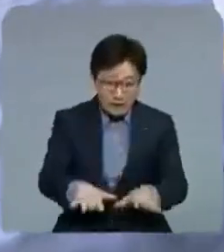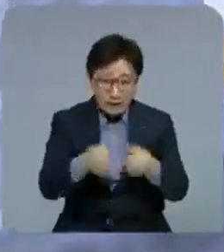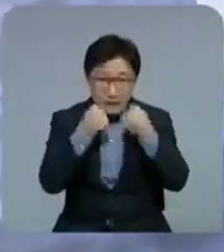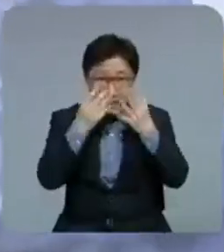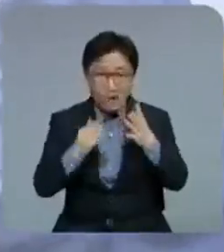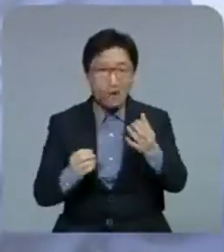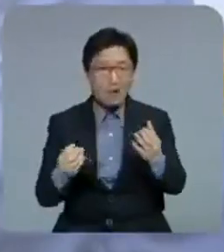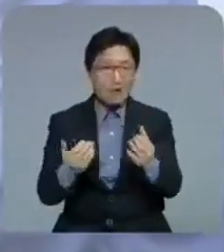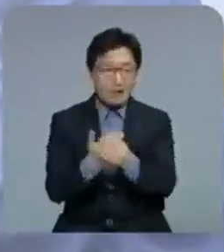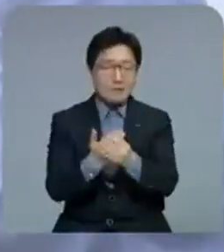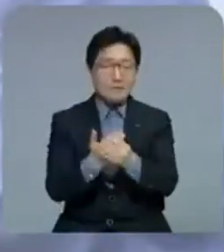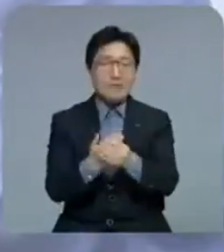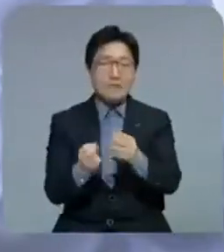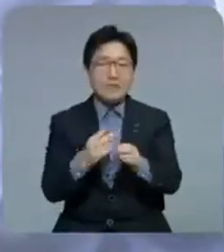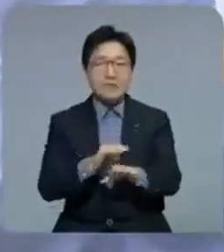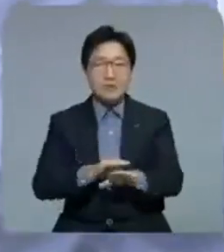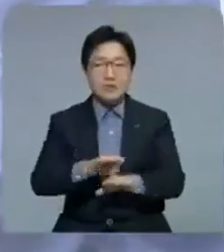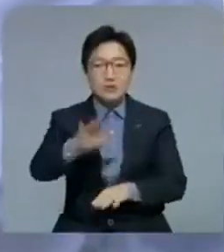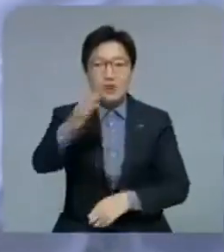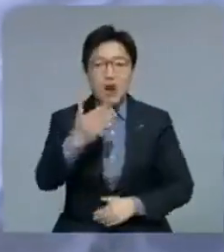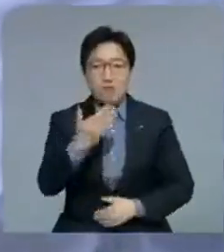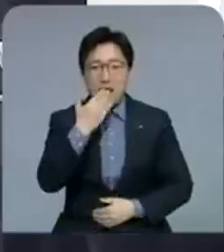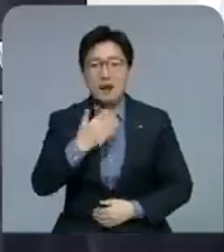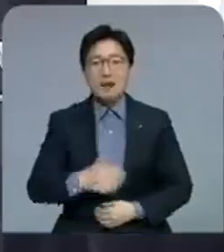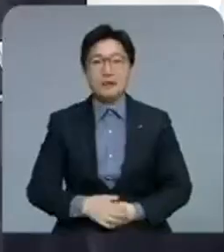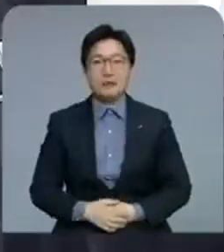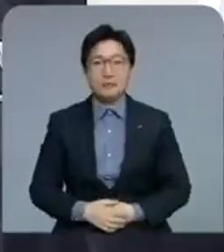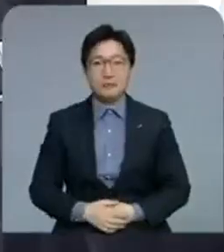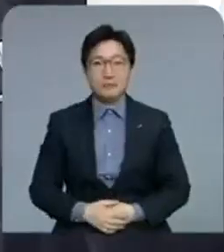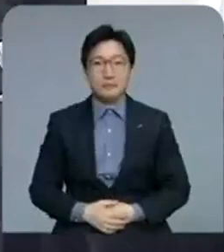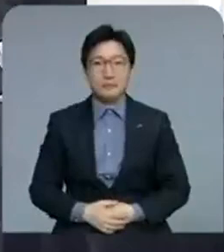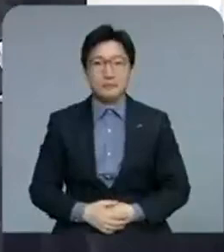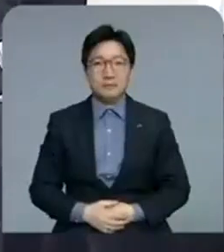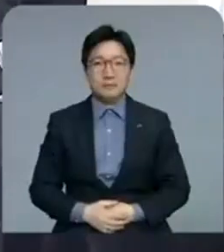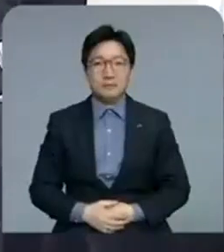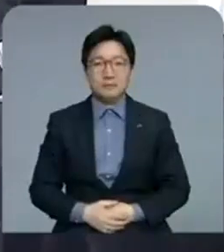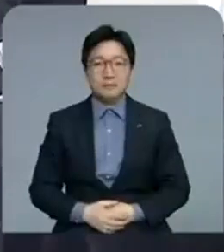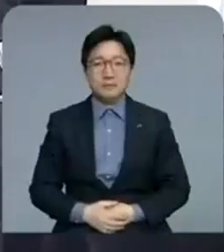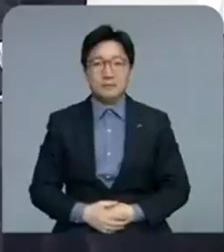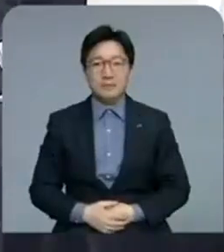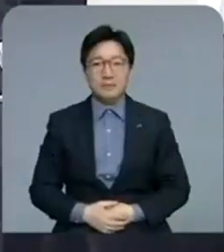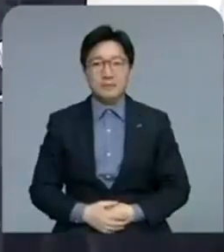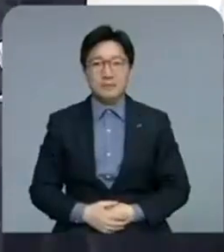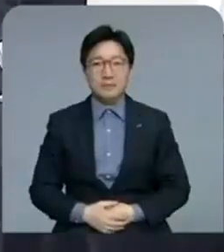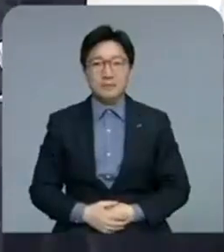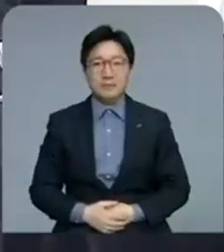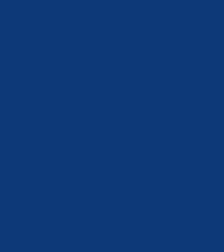불어넣으면서 새로운 돌파구를 만들어가고 있습니다. KBS 뉴스 이종환입니다.